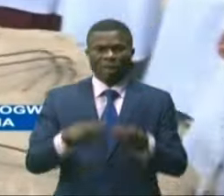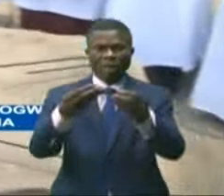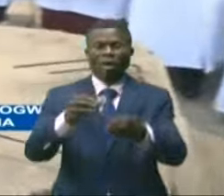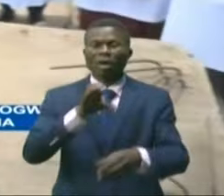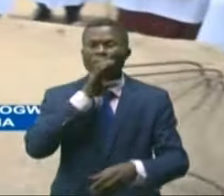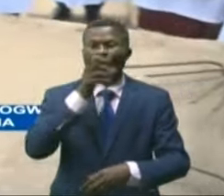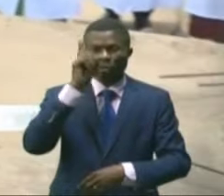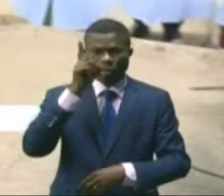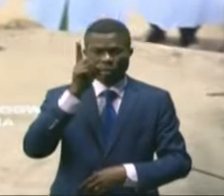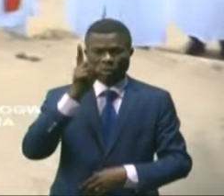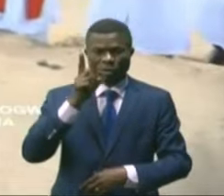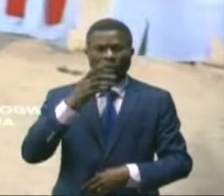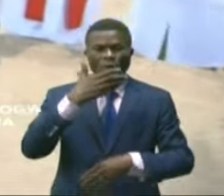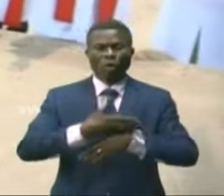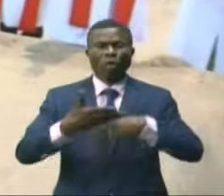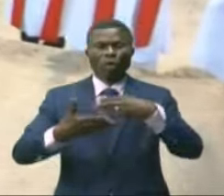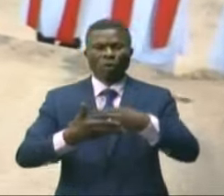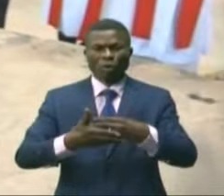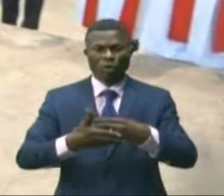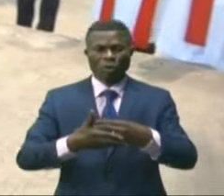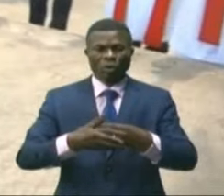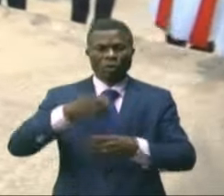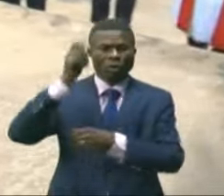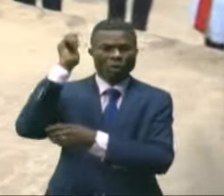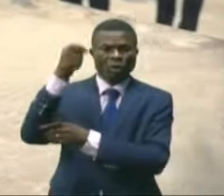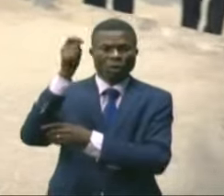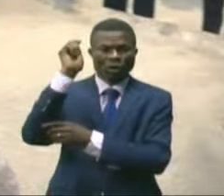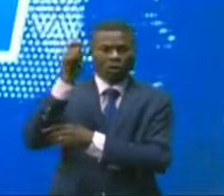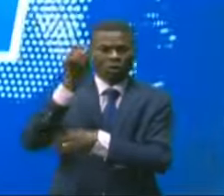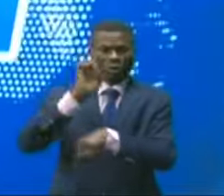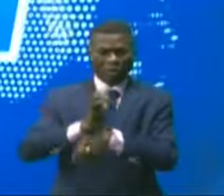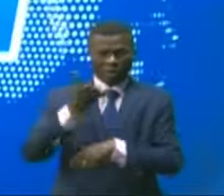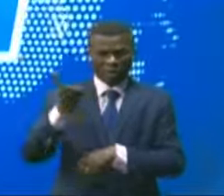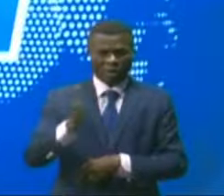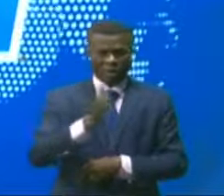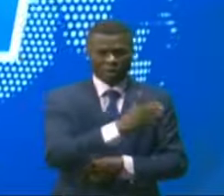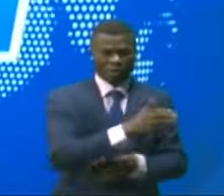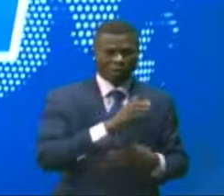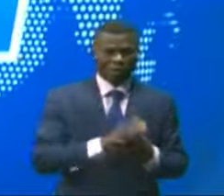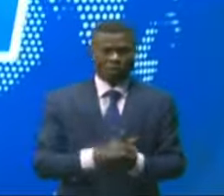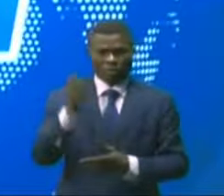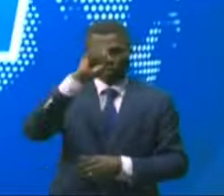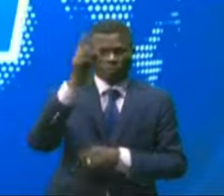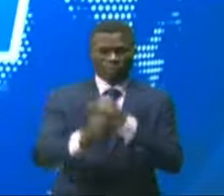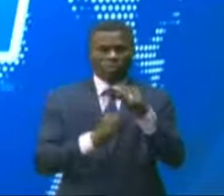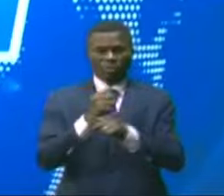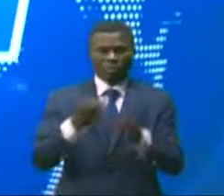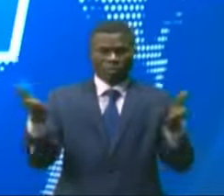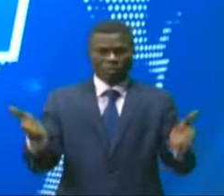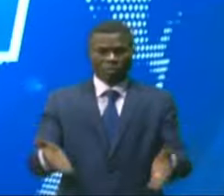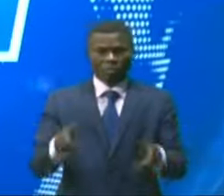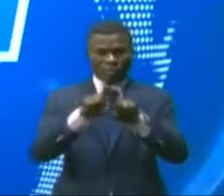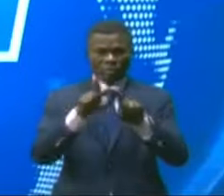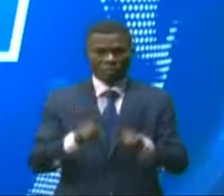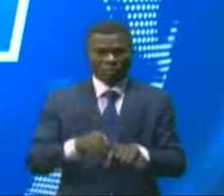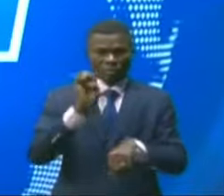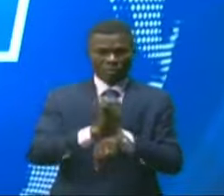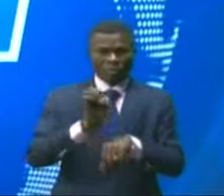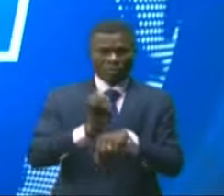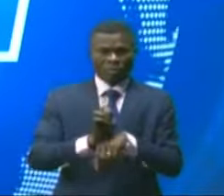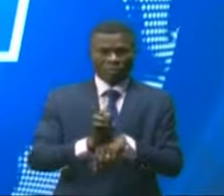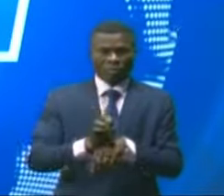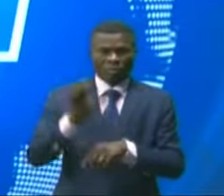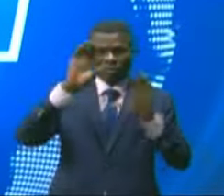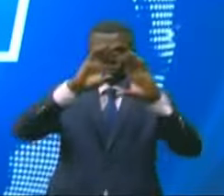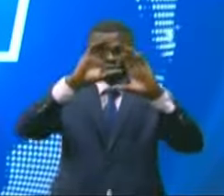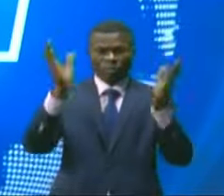où l'on érigera la cloche de l'église. D'existence également pour l'église locale de la